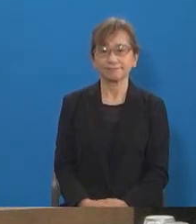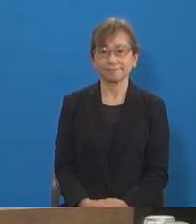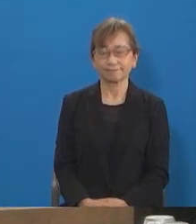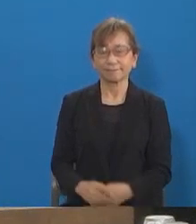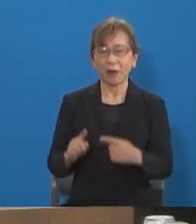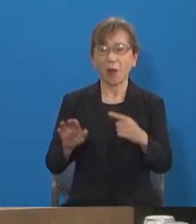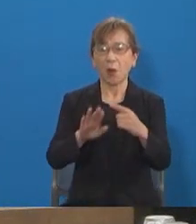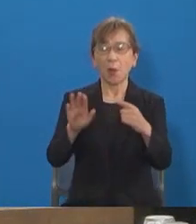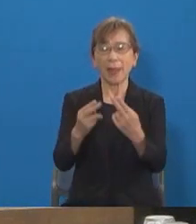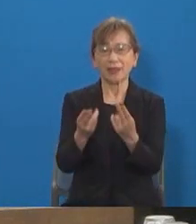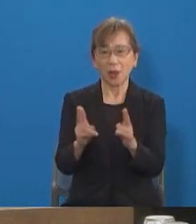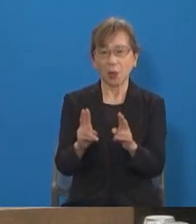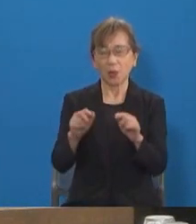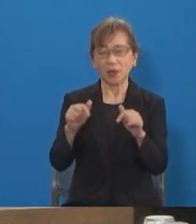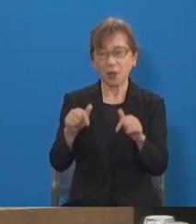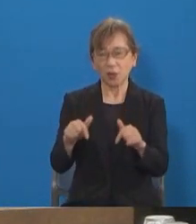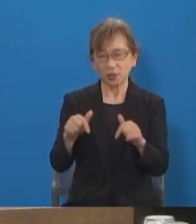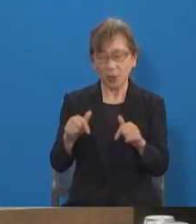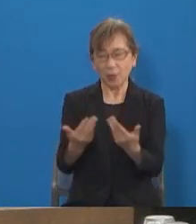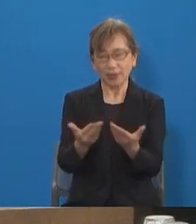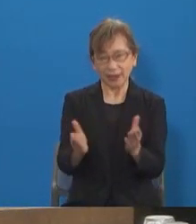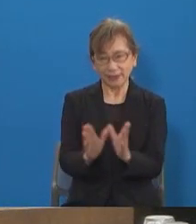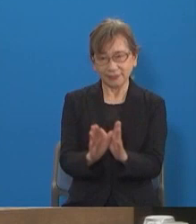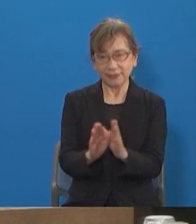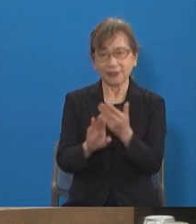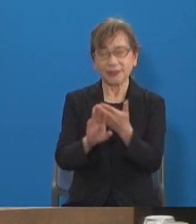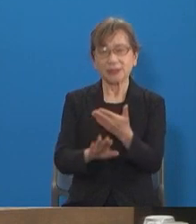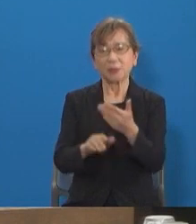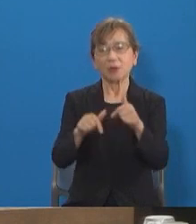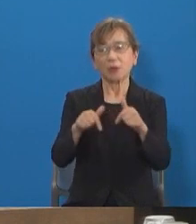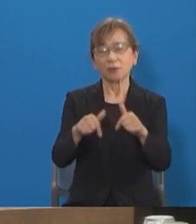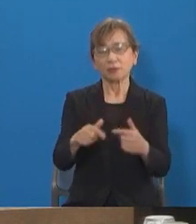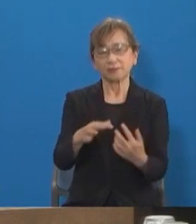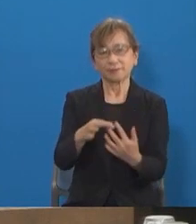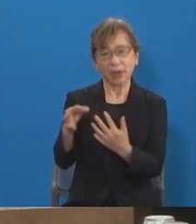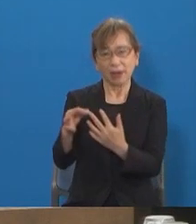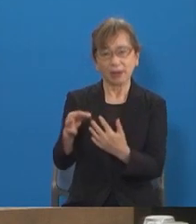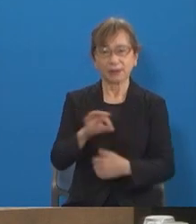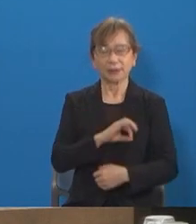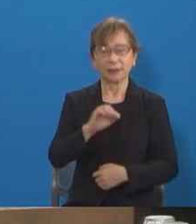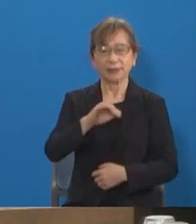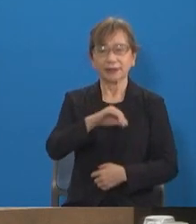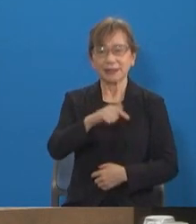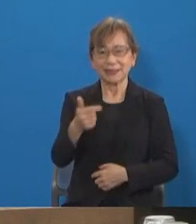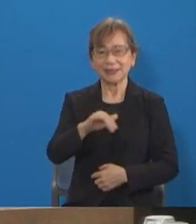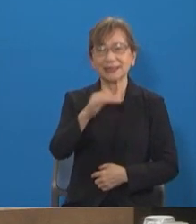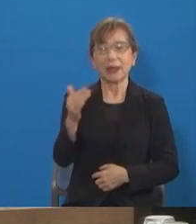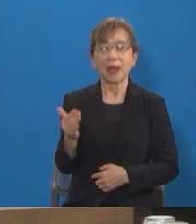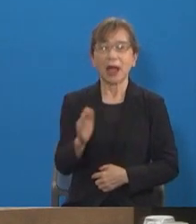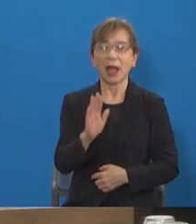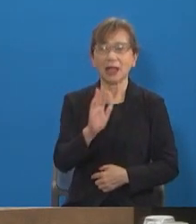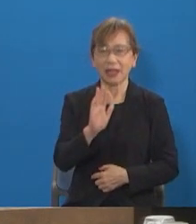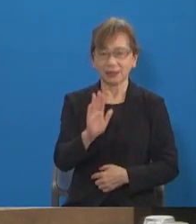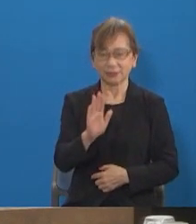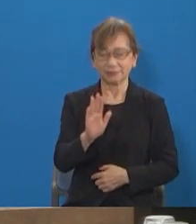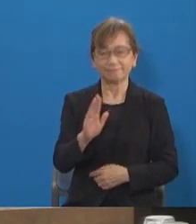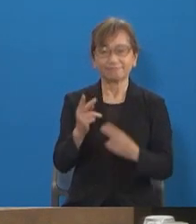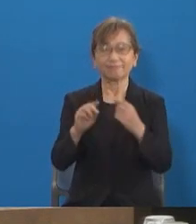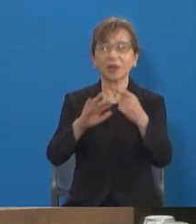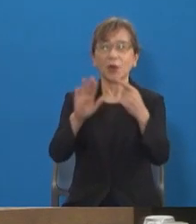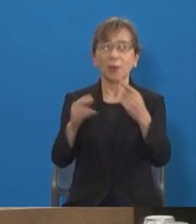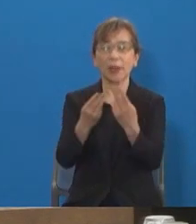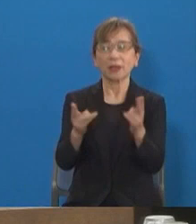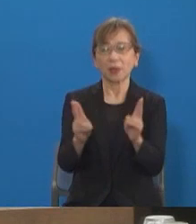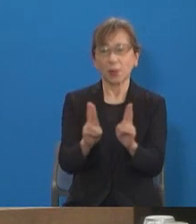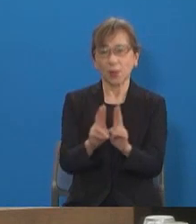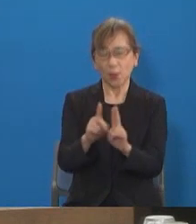公明党京都市会議員団下京区選出の西山信正でございます。公明党は